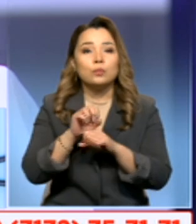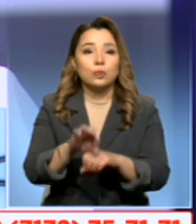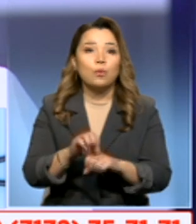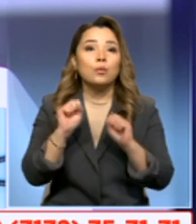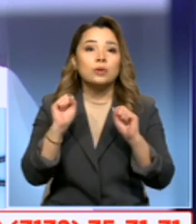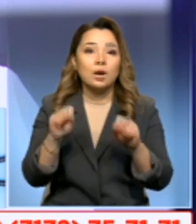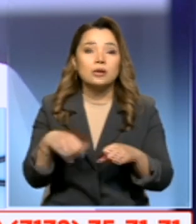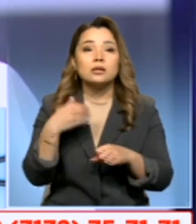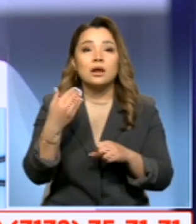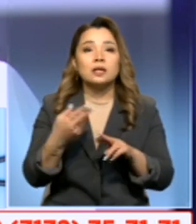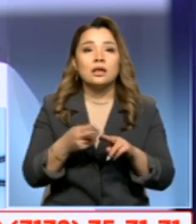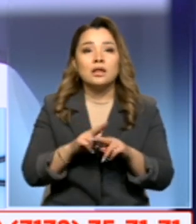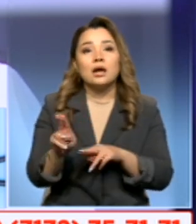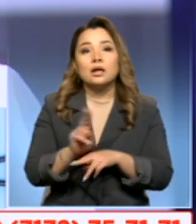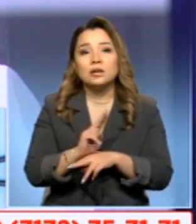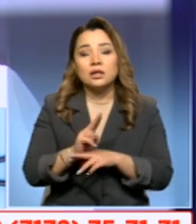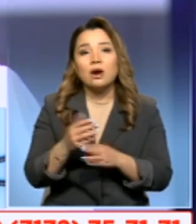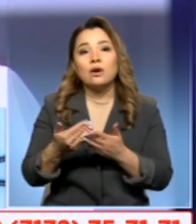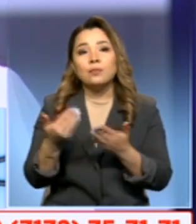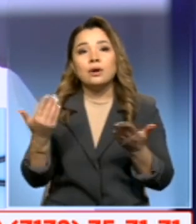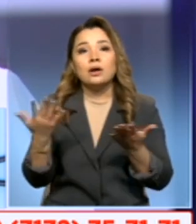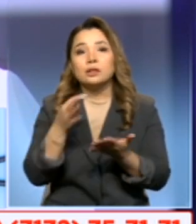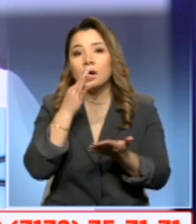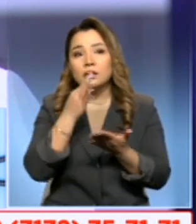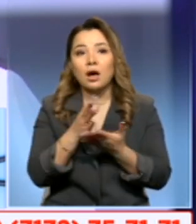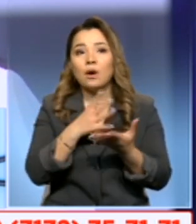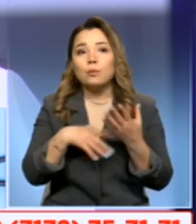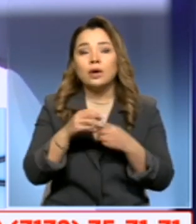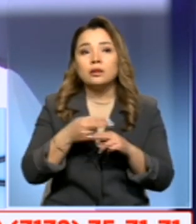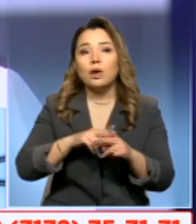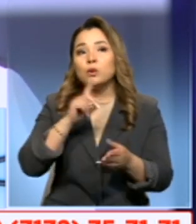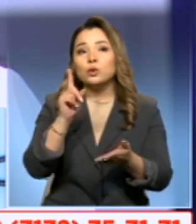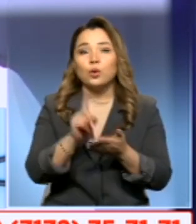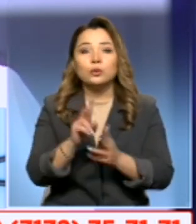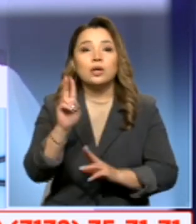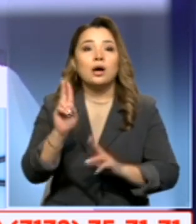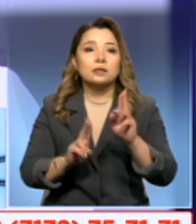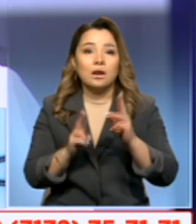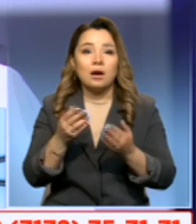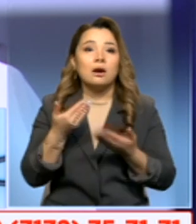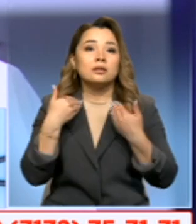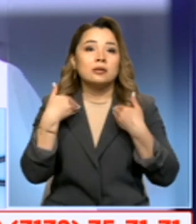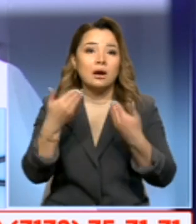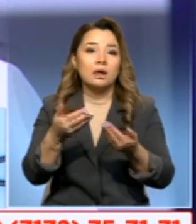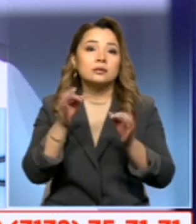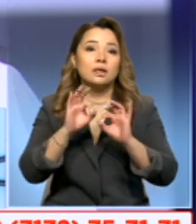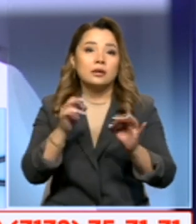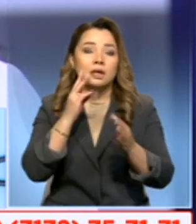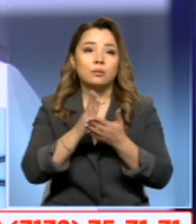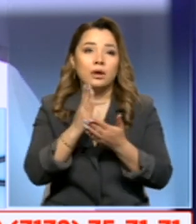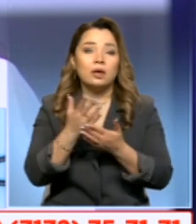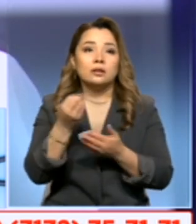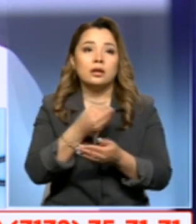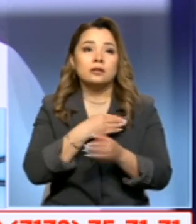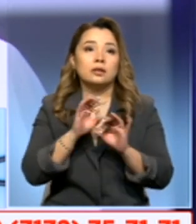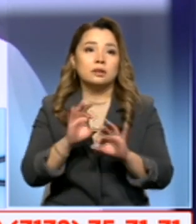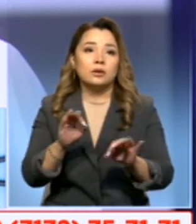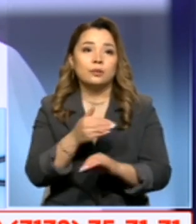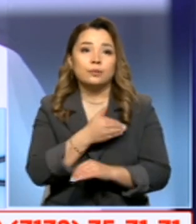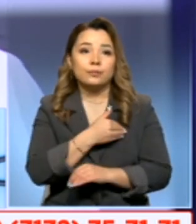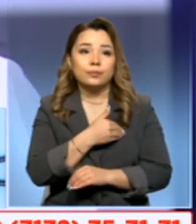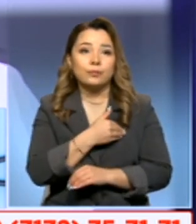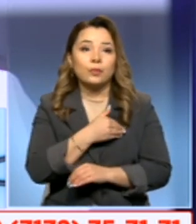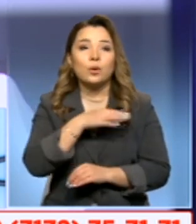Бірақ әрине бұны ретке келтірер, қалай келтіреміз? Оның бәрі міндетті түрде нұсқау, иә. Тағы да бір айтып кеткім